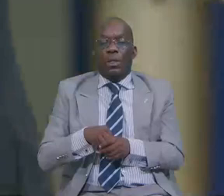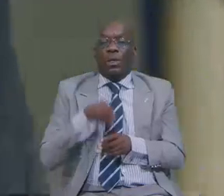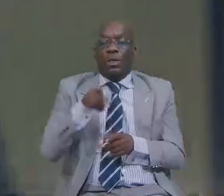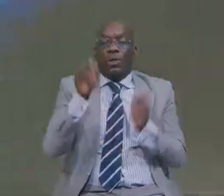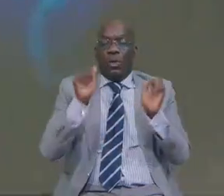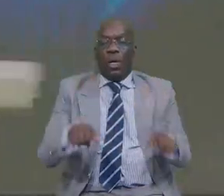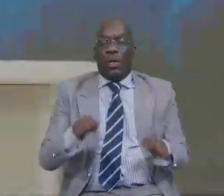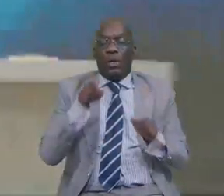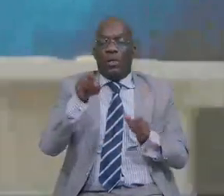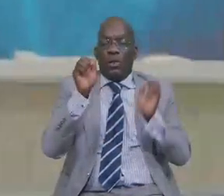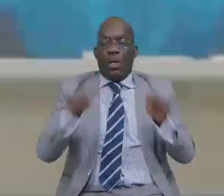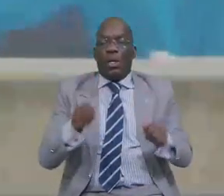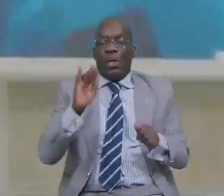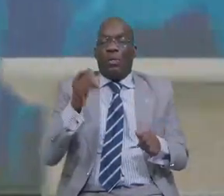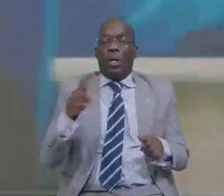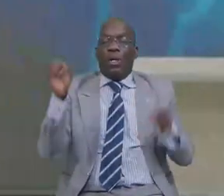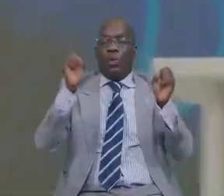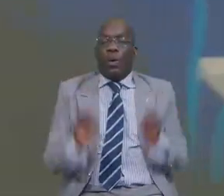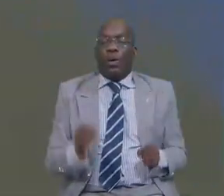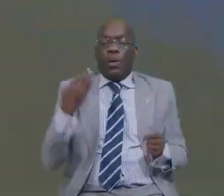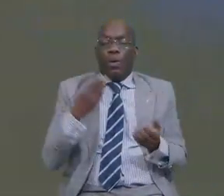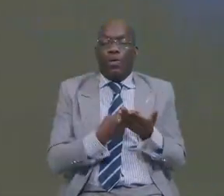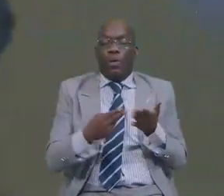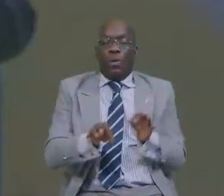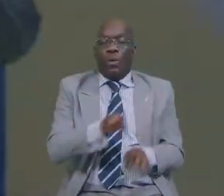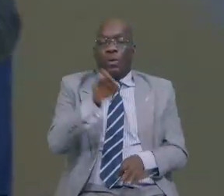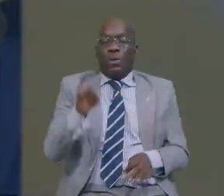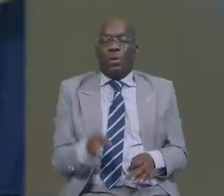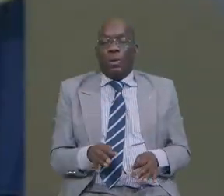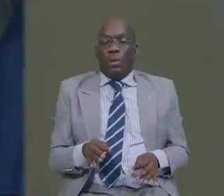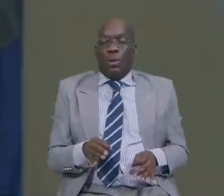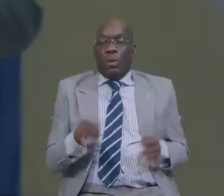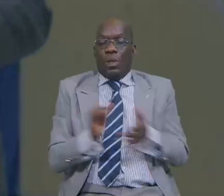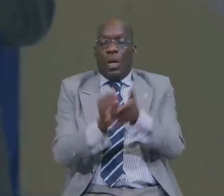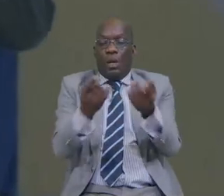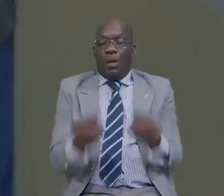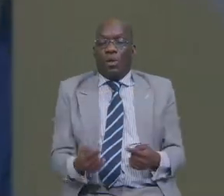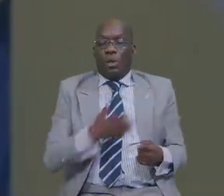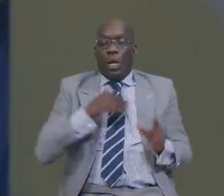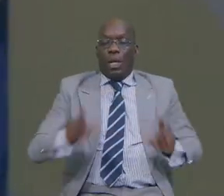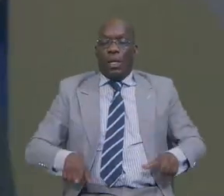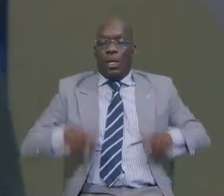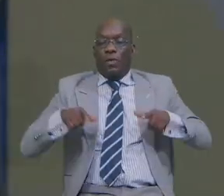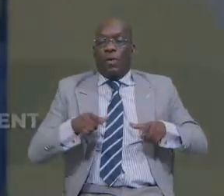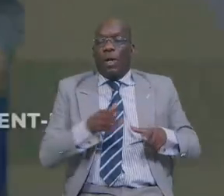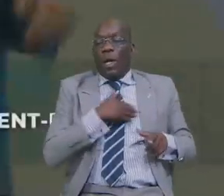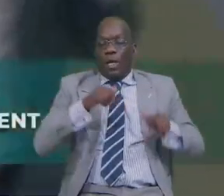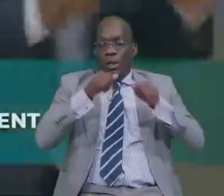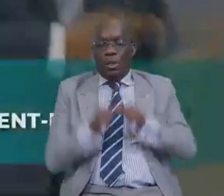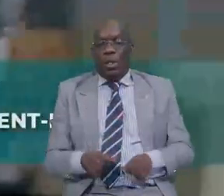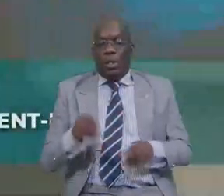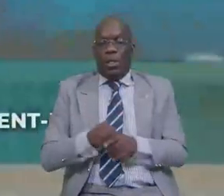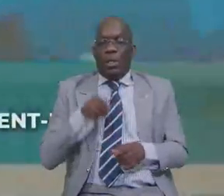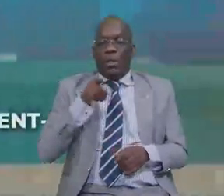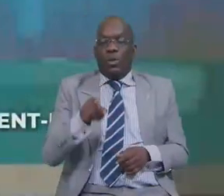Tu peux. Par la puissance de Dieu Tout-Puissant qui vient et vit et habite en toi